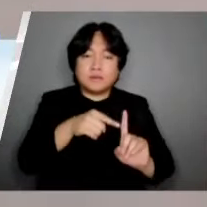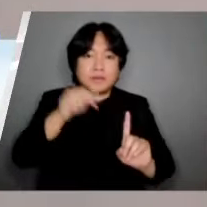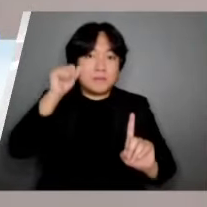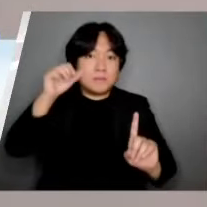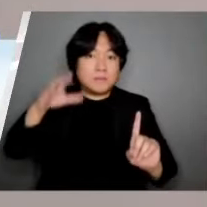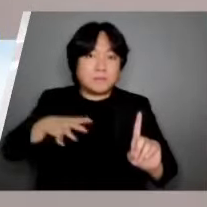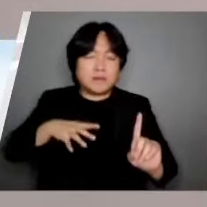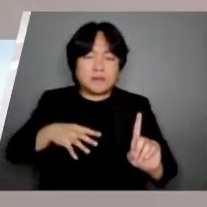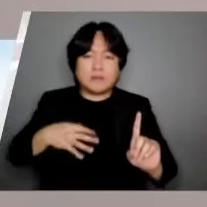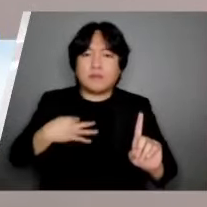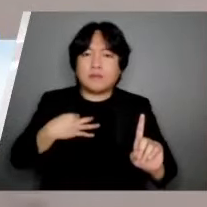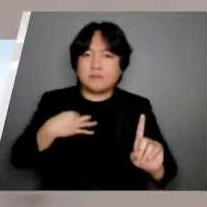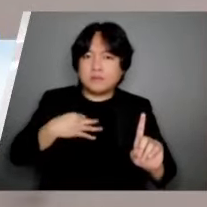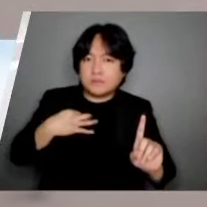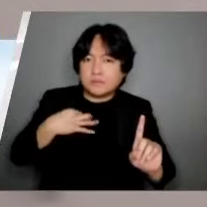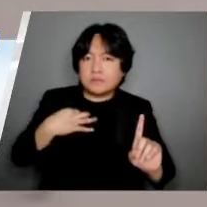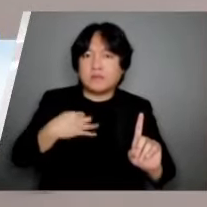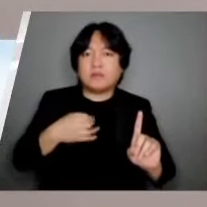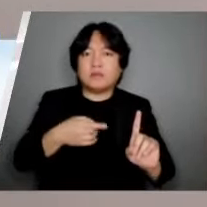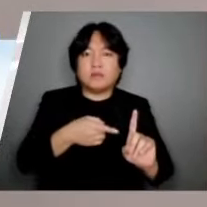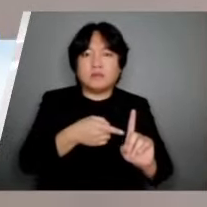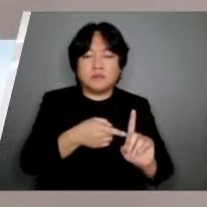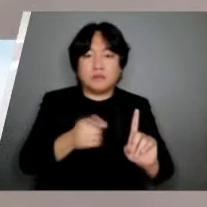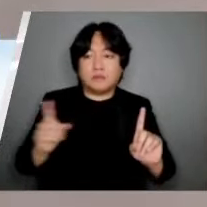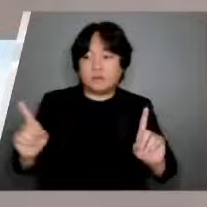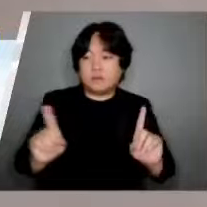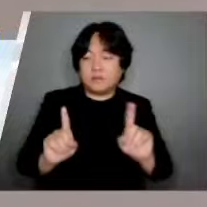na pinalo ng stick ang kamay ng isang lalaki.